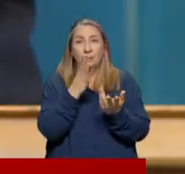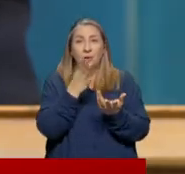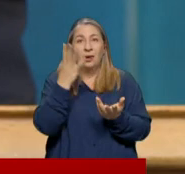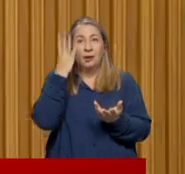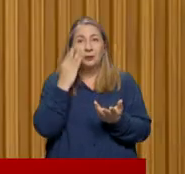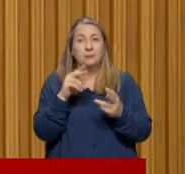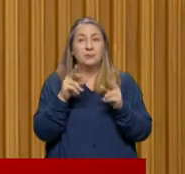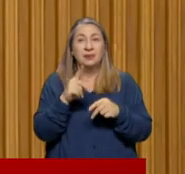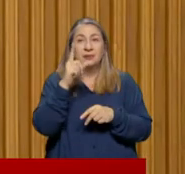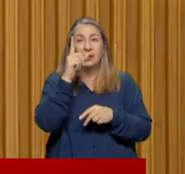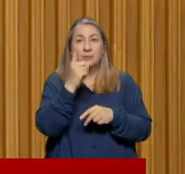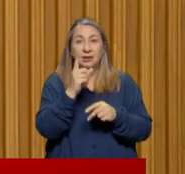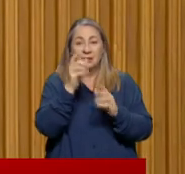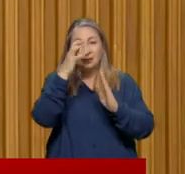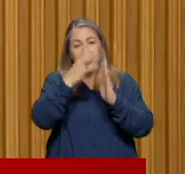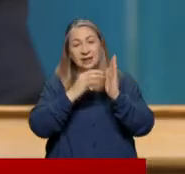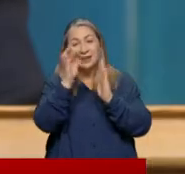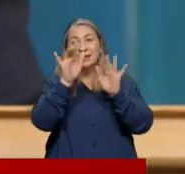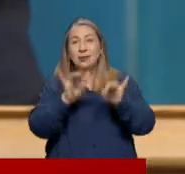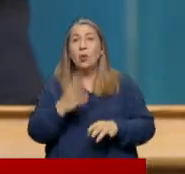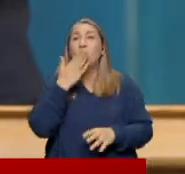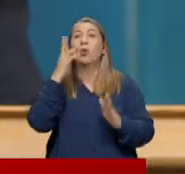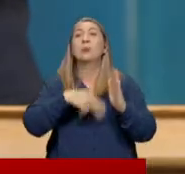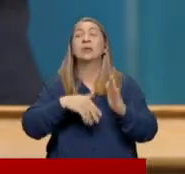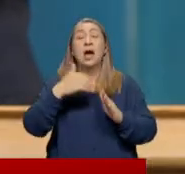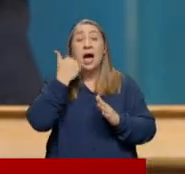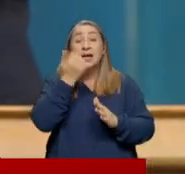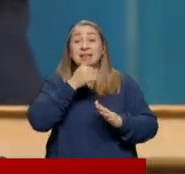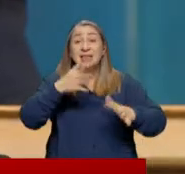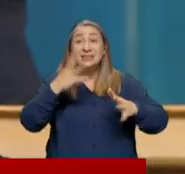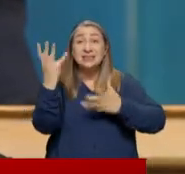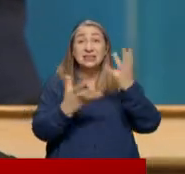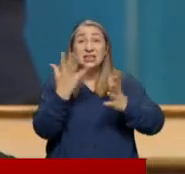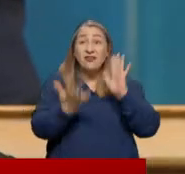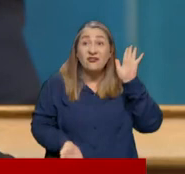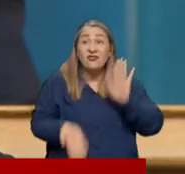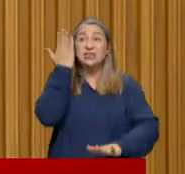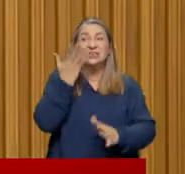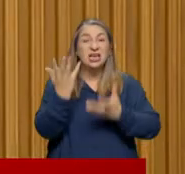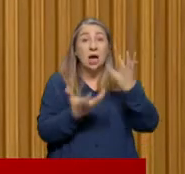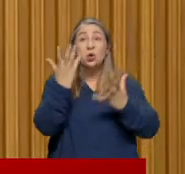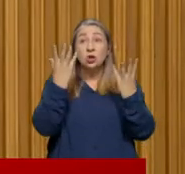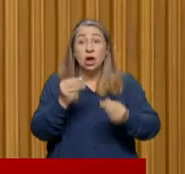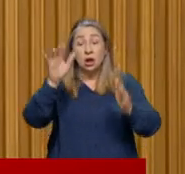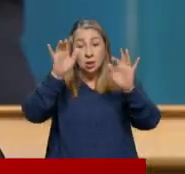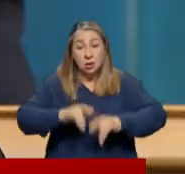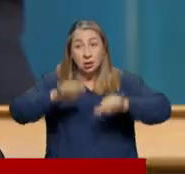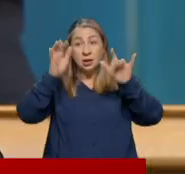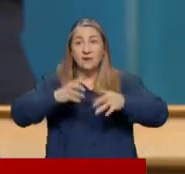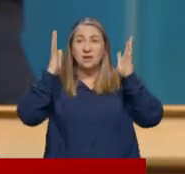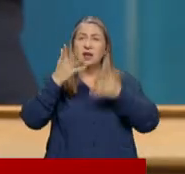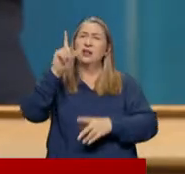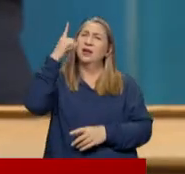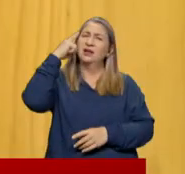Anladığım kadarıyla tek bir makale dahi okumamış Akdeniz havzasında yangının daha fazla çıkacağına dair yazılar yazıldı